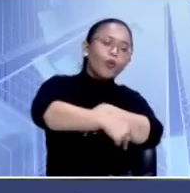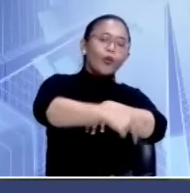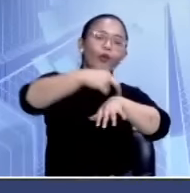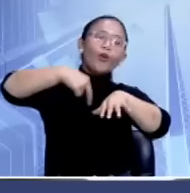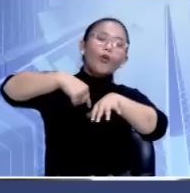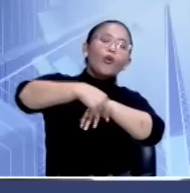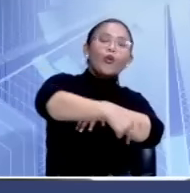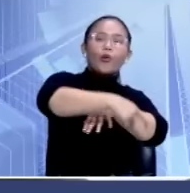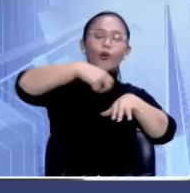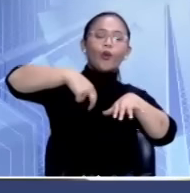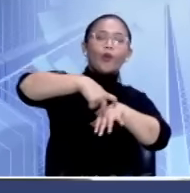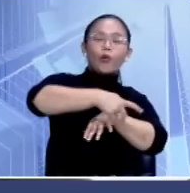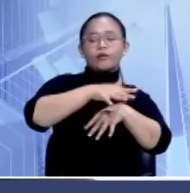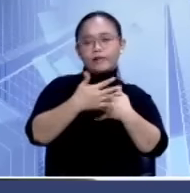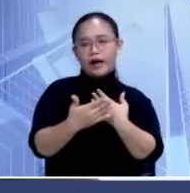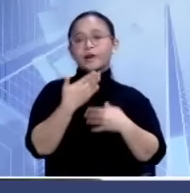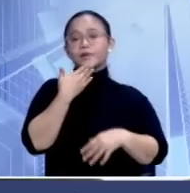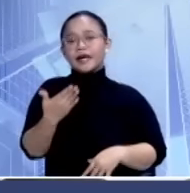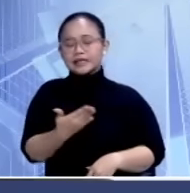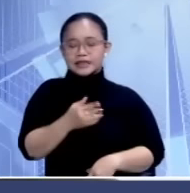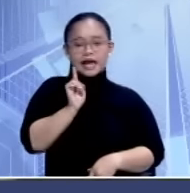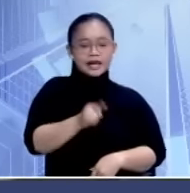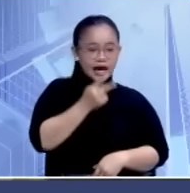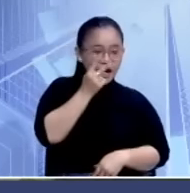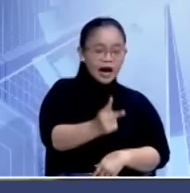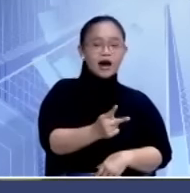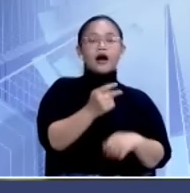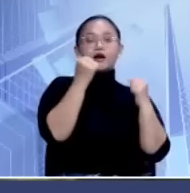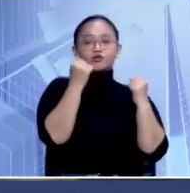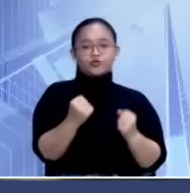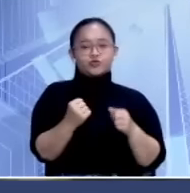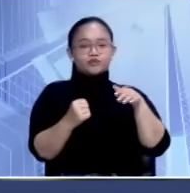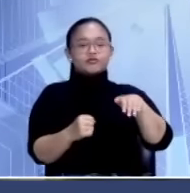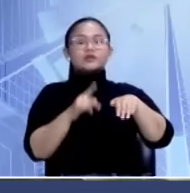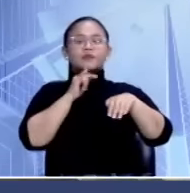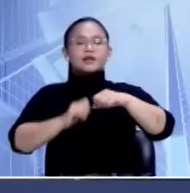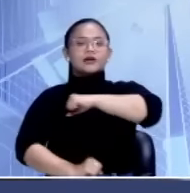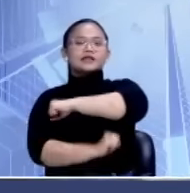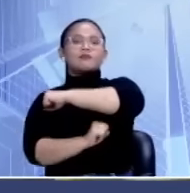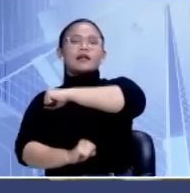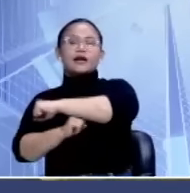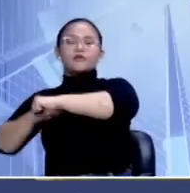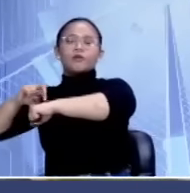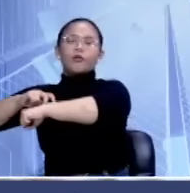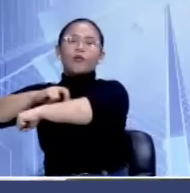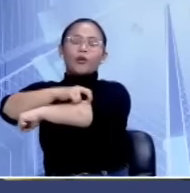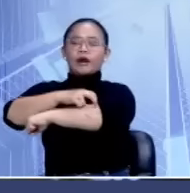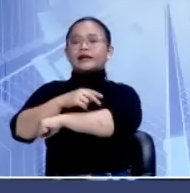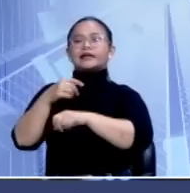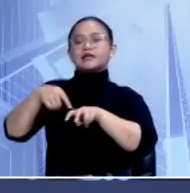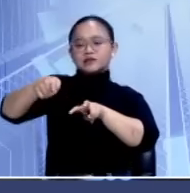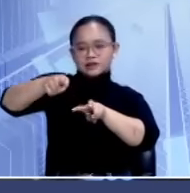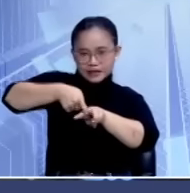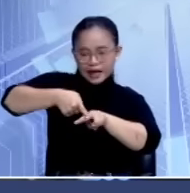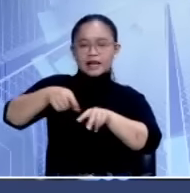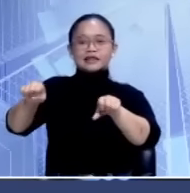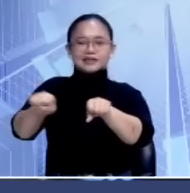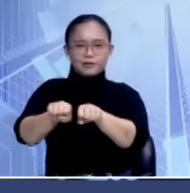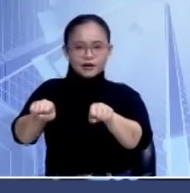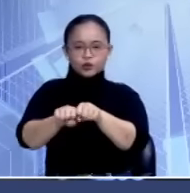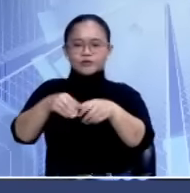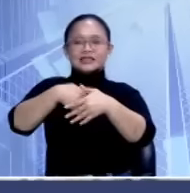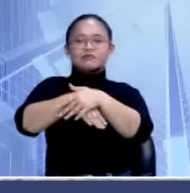Agar ruang kelas tetap bersih, para pengajar menempatkan bangku sekolah untuk jembatan. Sementara sepatu dan sandal siswa disimpan